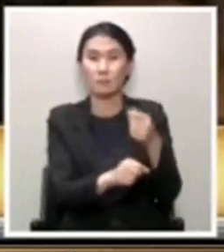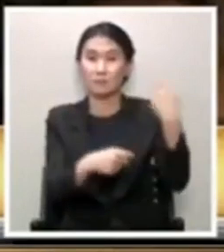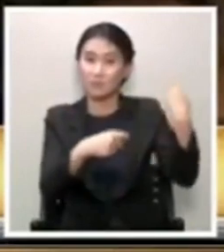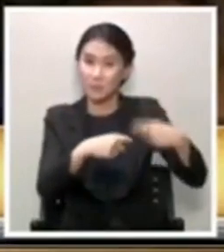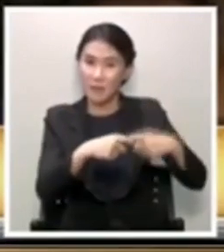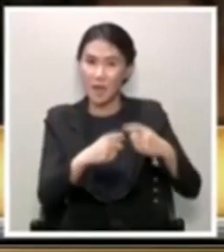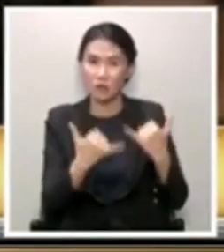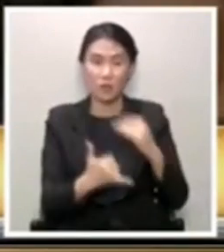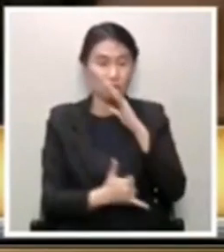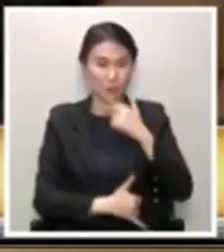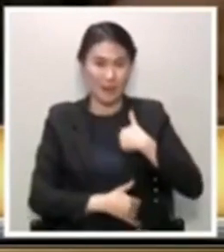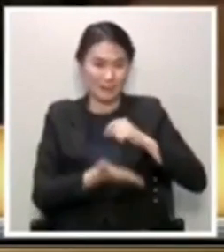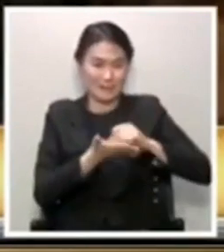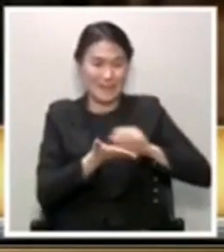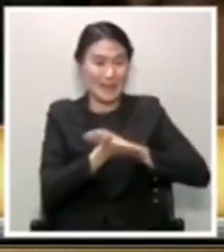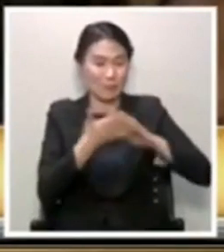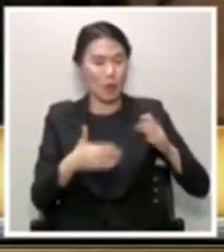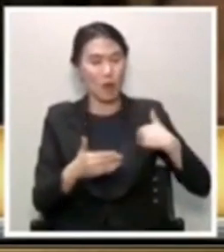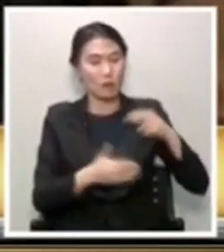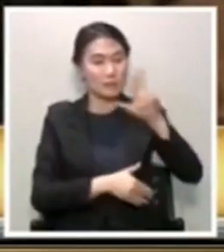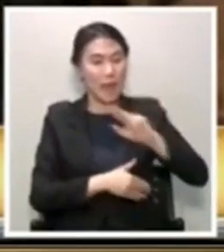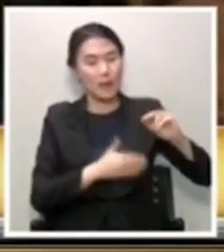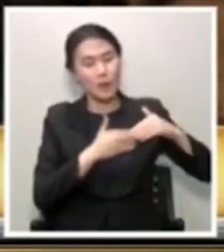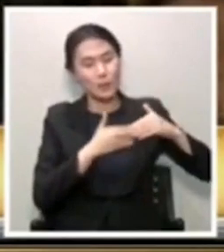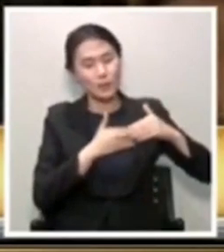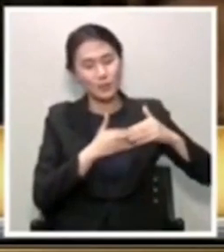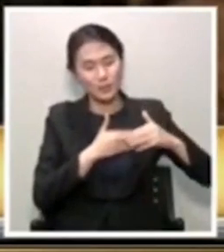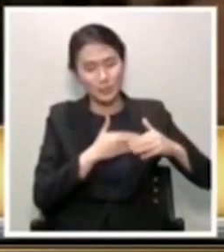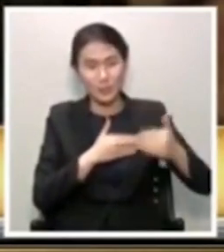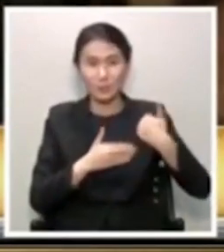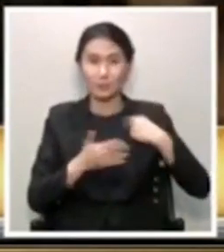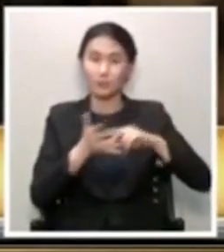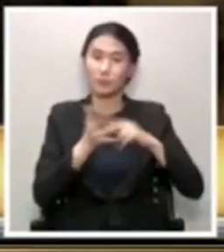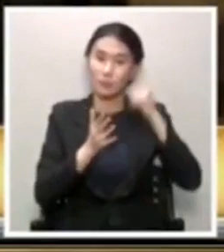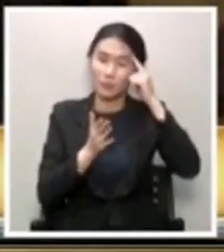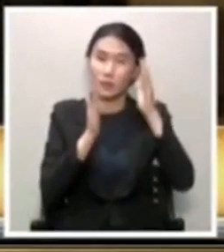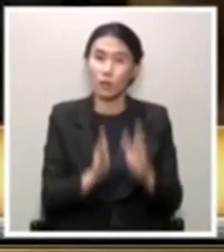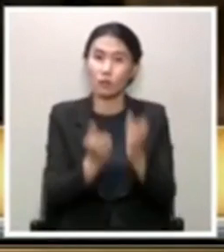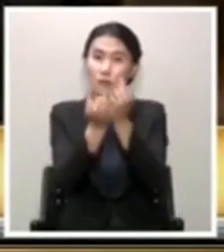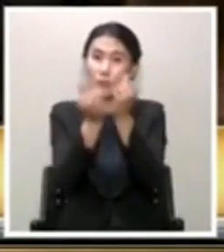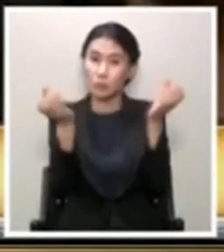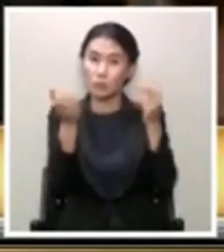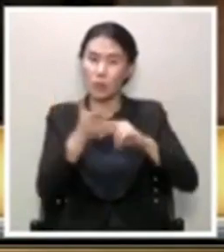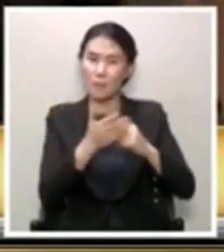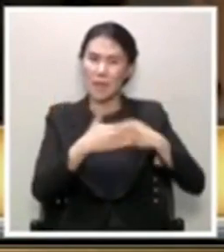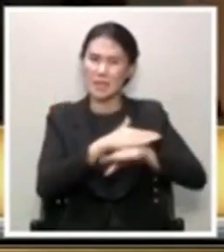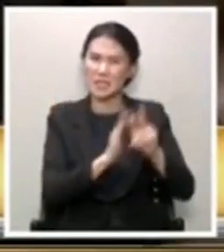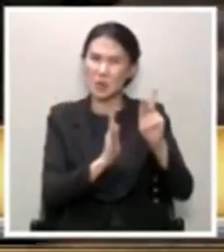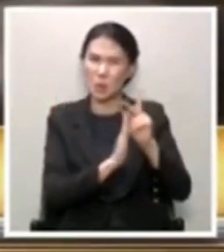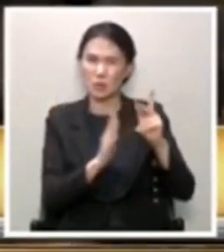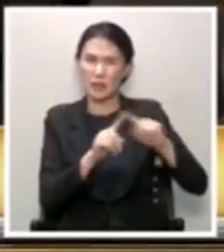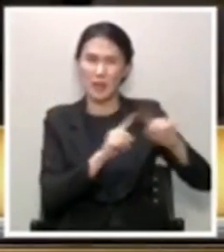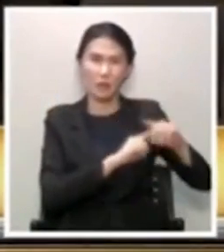มนูญให้เสร็จแล้วแล้วก็ใช้ไปเรื่อยๆครับปฏิเสธไม่ได้นะครับคนที่เขียนรัฐธรรมนูญหนีกฎธรรมชาติไม่พ้น